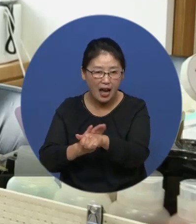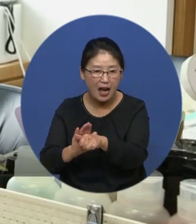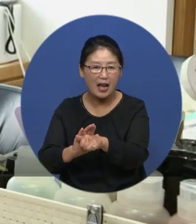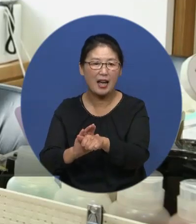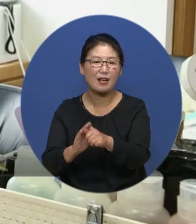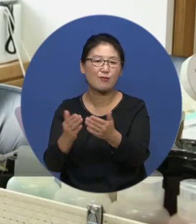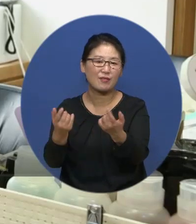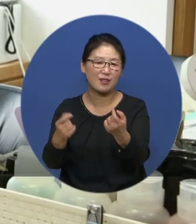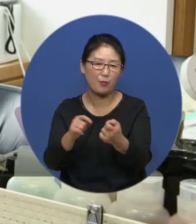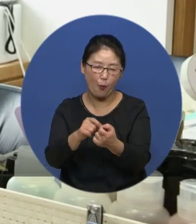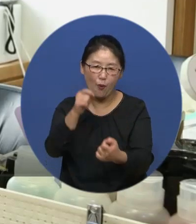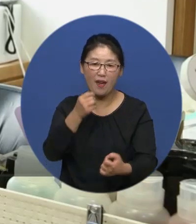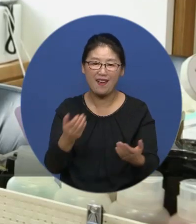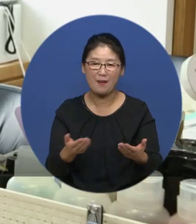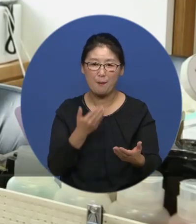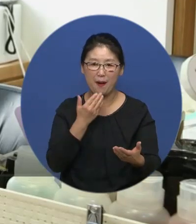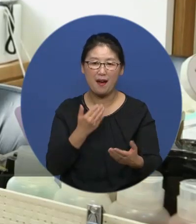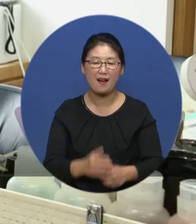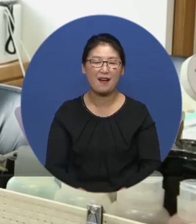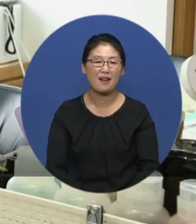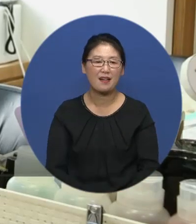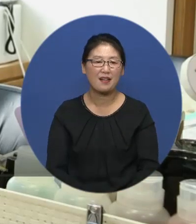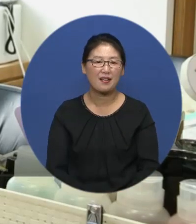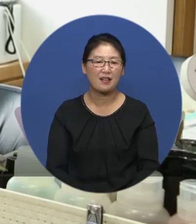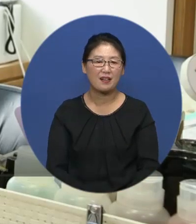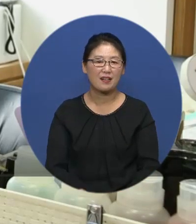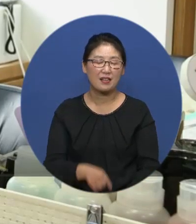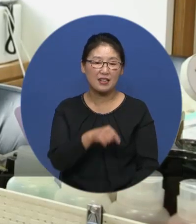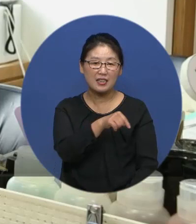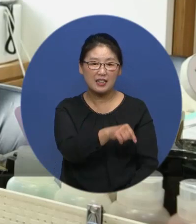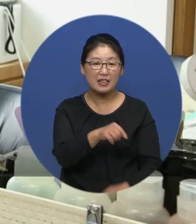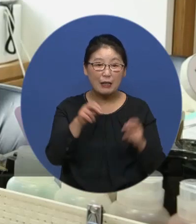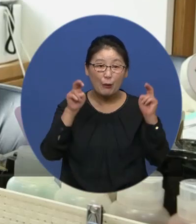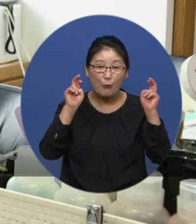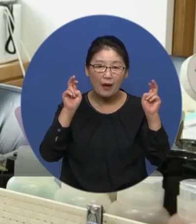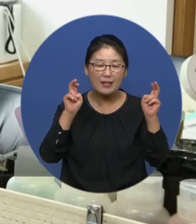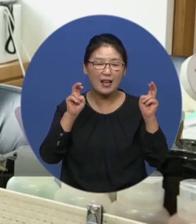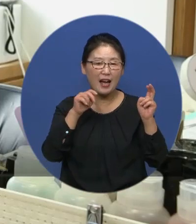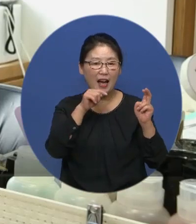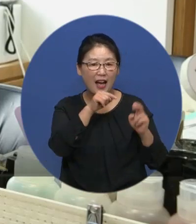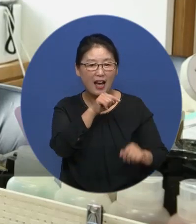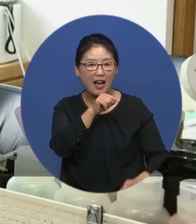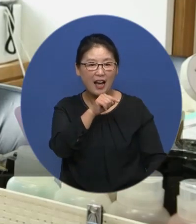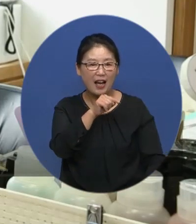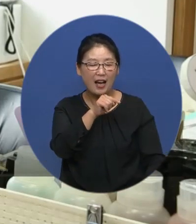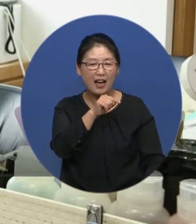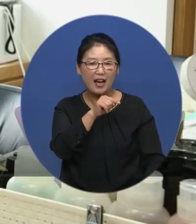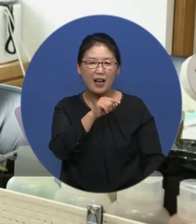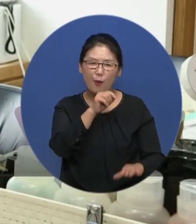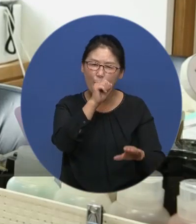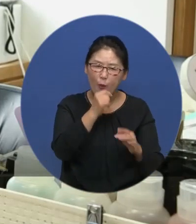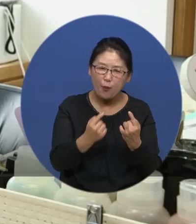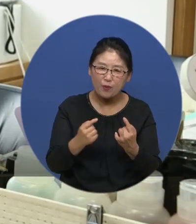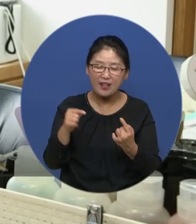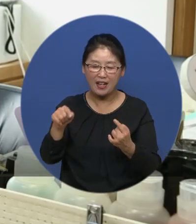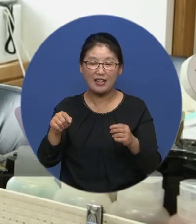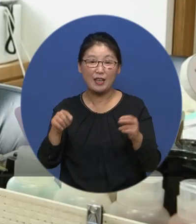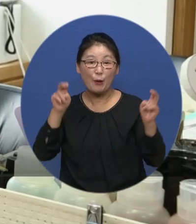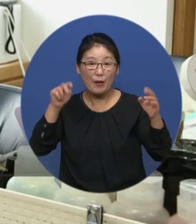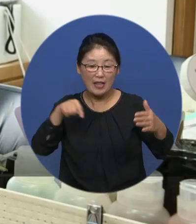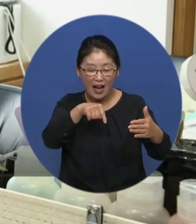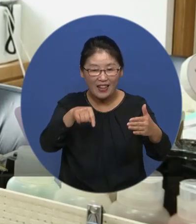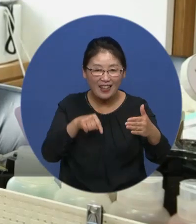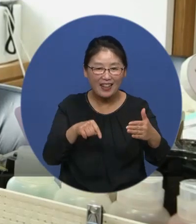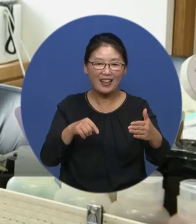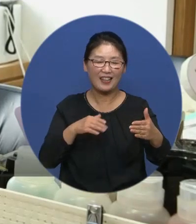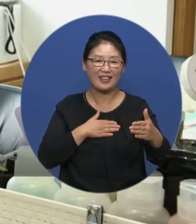이유고 회사가 좋다기보다 여기 회사를 다니면서 내가 장애인이 아니라 사회의